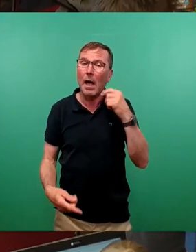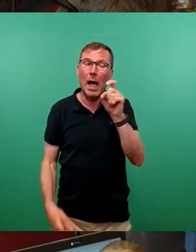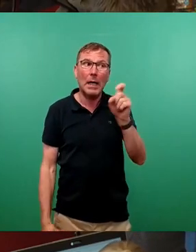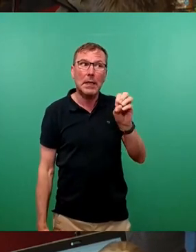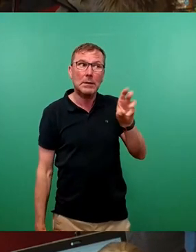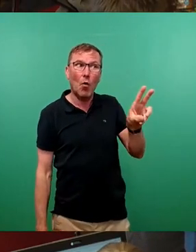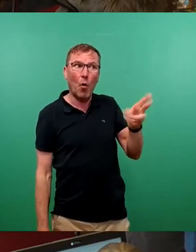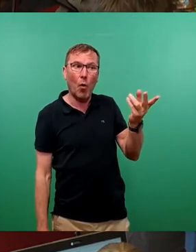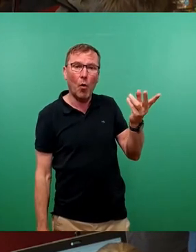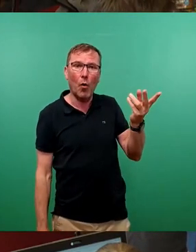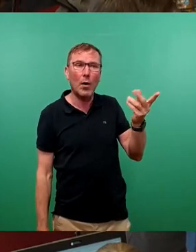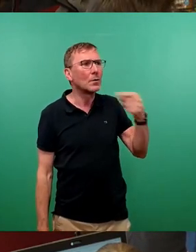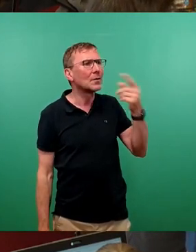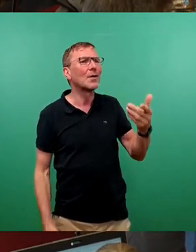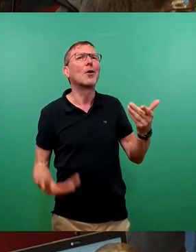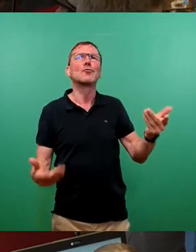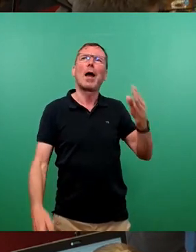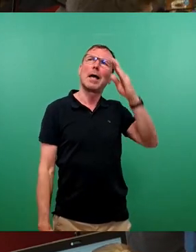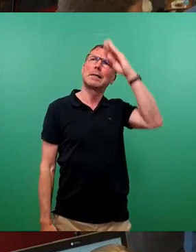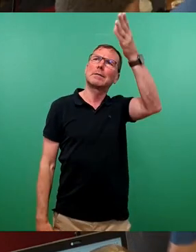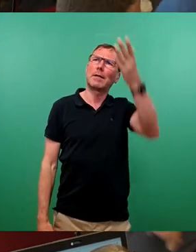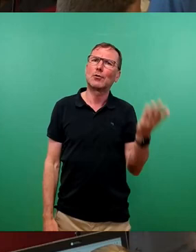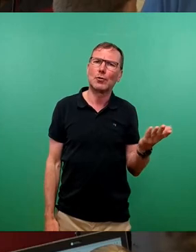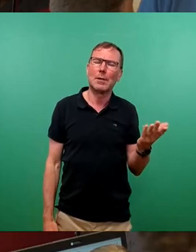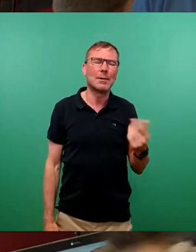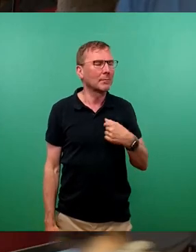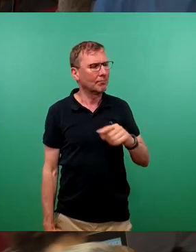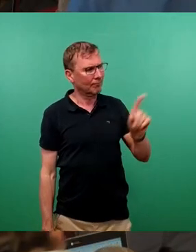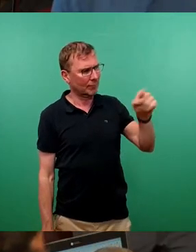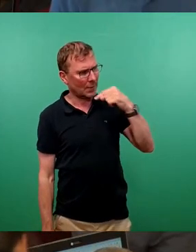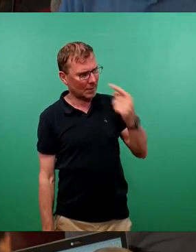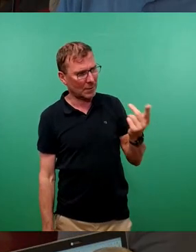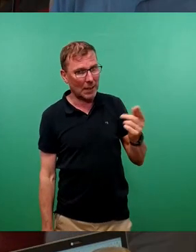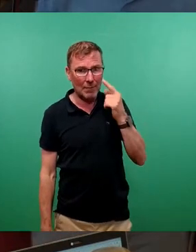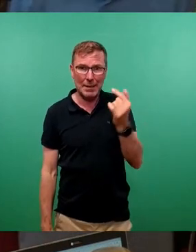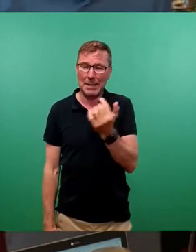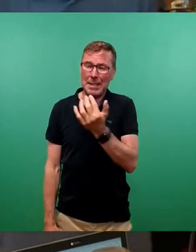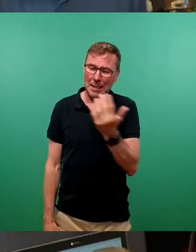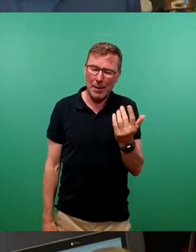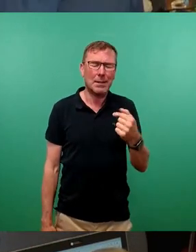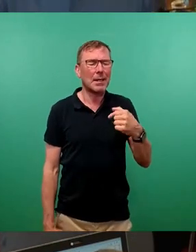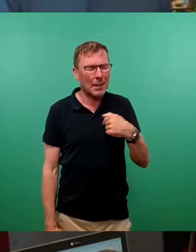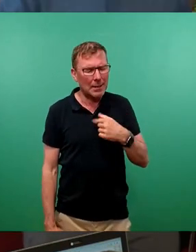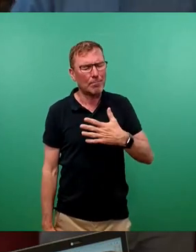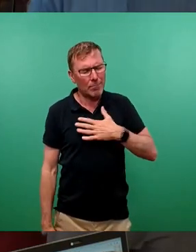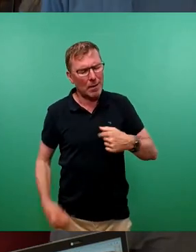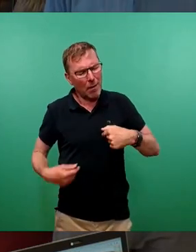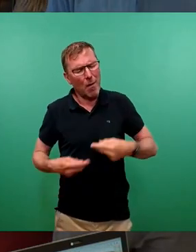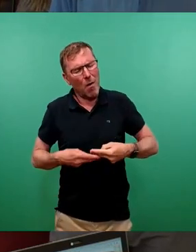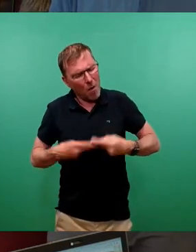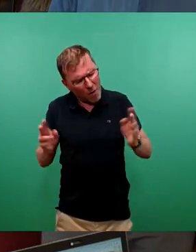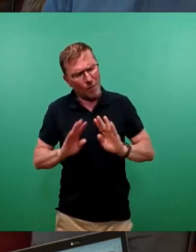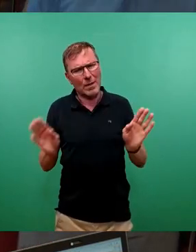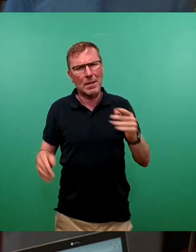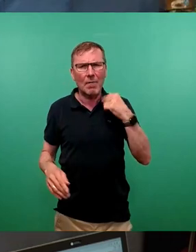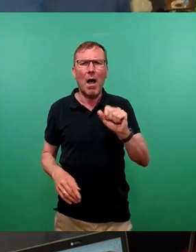sagen, so ein Quatsch, also jetzt würde ich mal sagen, wenn jemand, und ich hatte es, ich bin es auch offen, der Frau Ahnert im